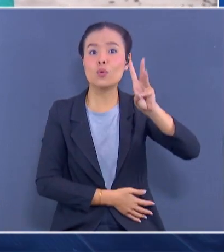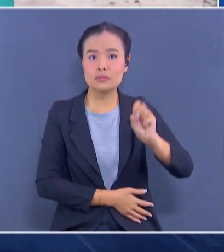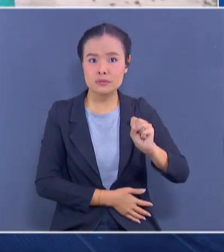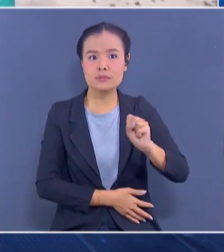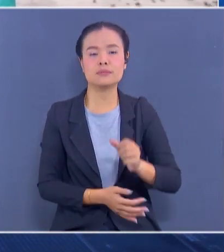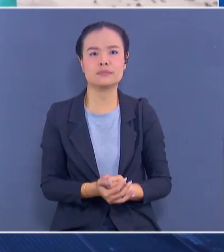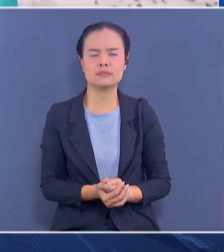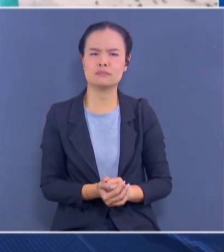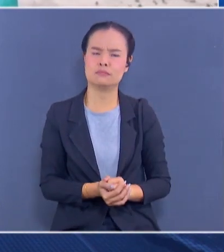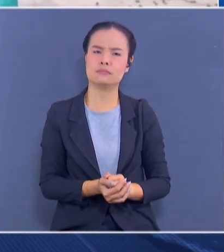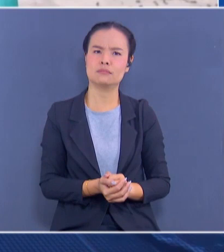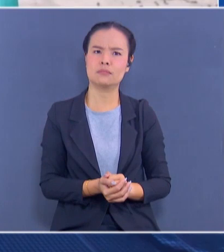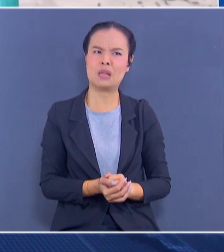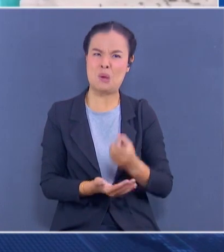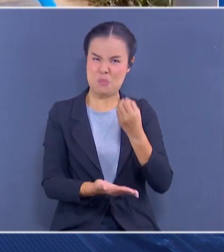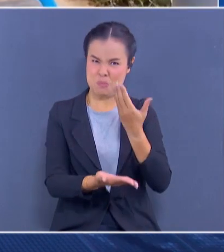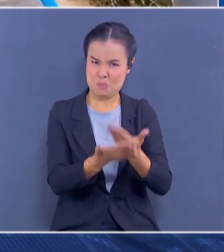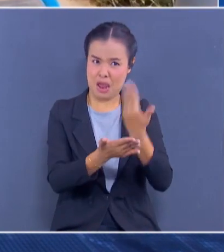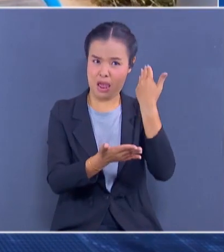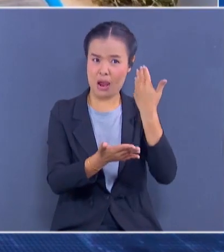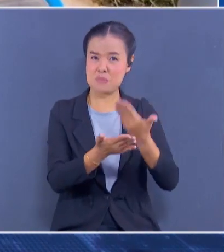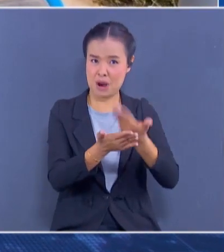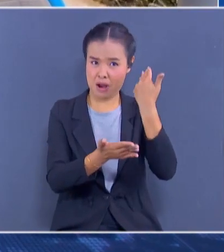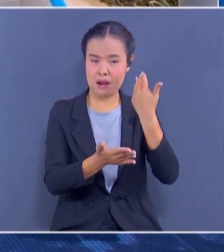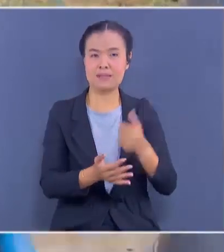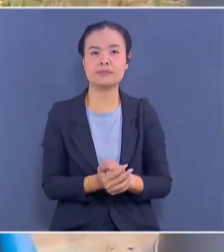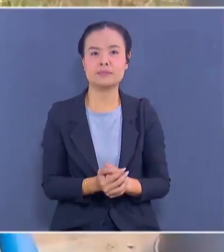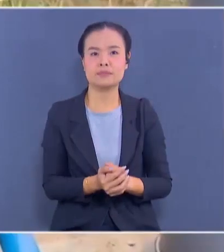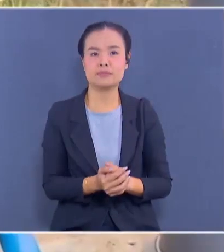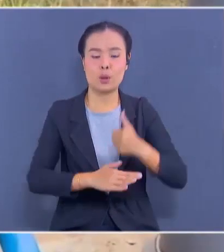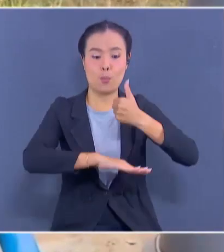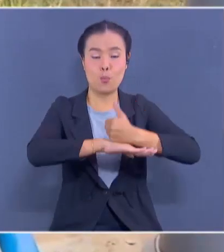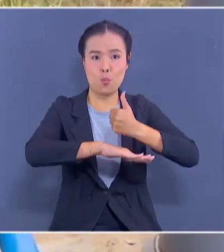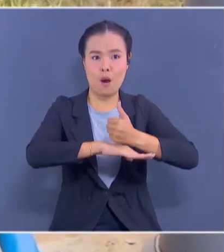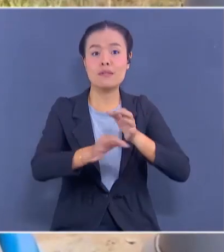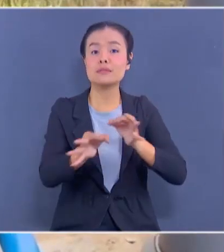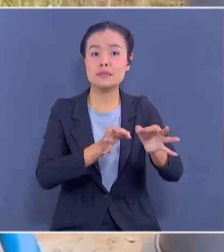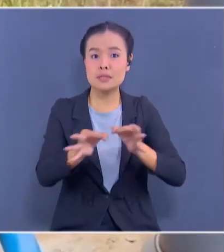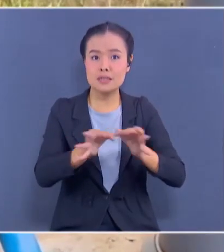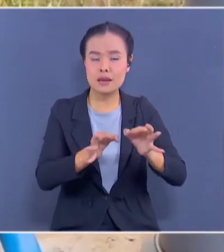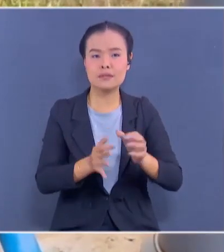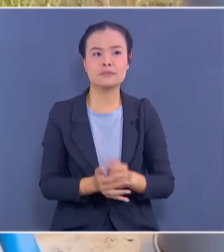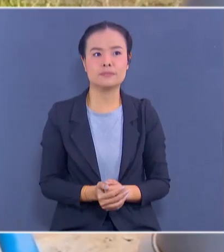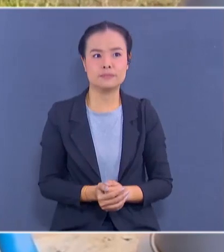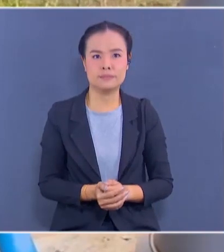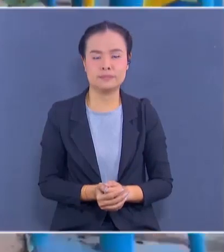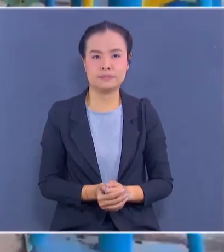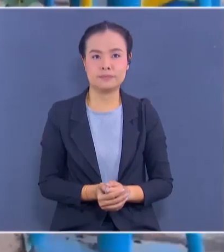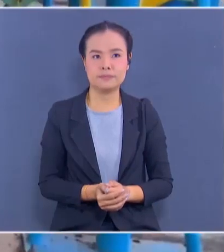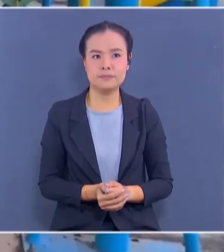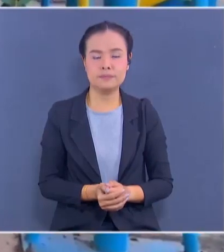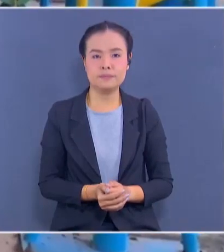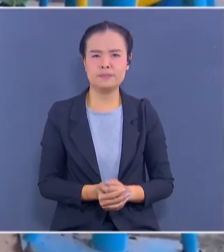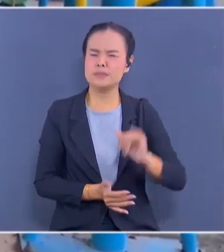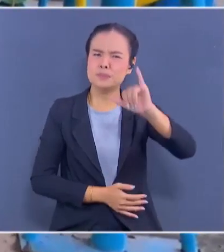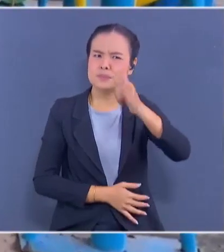1,600,000 บาทครับเอ๊ะแพงเกินจริงหรือเปล่าล่าสุดเนี่ยนะครับทางผู้ว่าราชการจังหวัดออกมาชี้แจงถึงเรื่องนี้นะครับคุณผู้ชมครับ